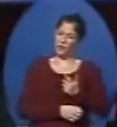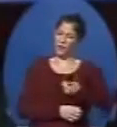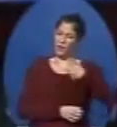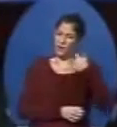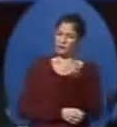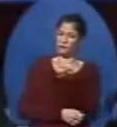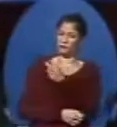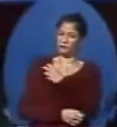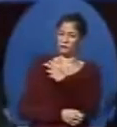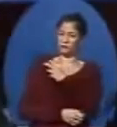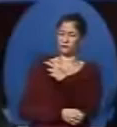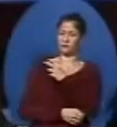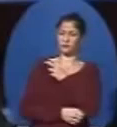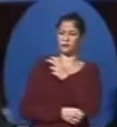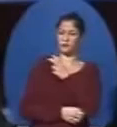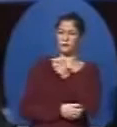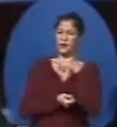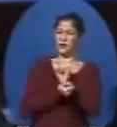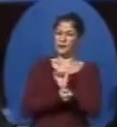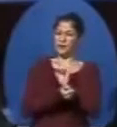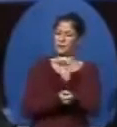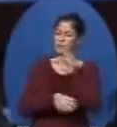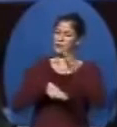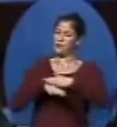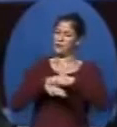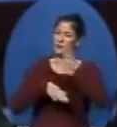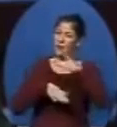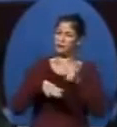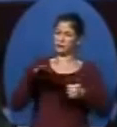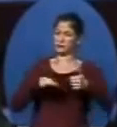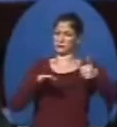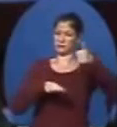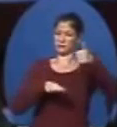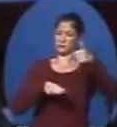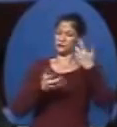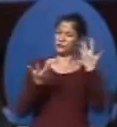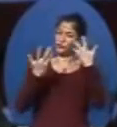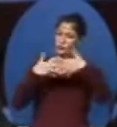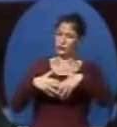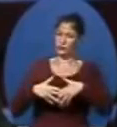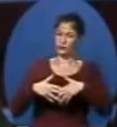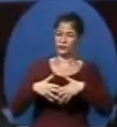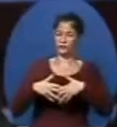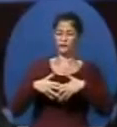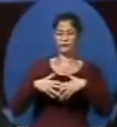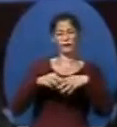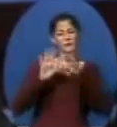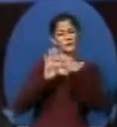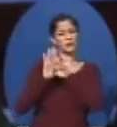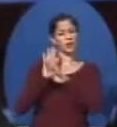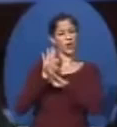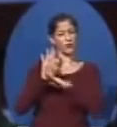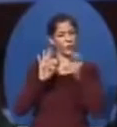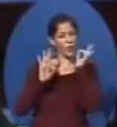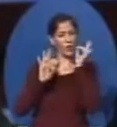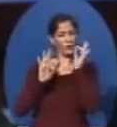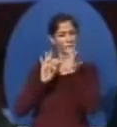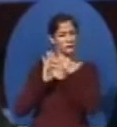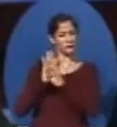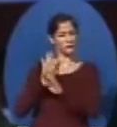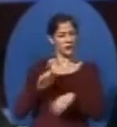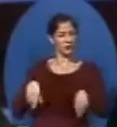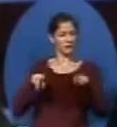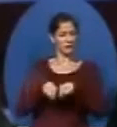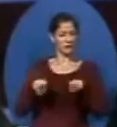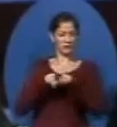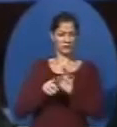מגיעים לכלא, מתפקידים בכירים, ומשתלבים בתוך סדר היום של בית הסוהר, כמובן כל